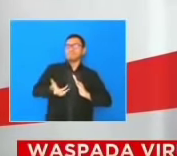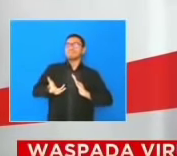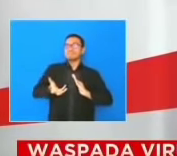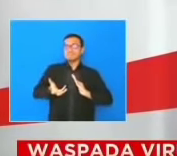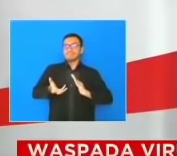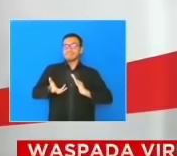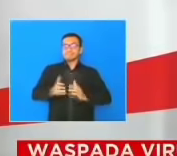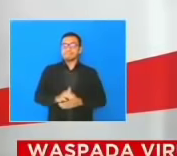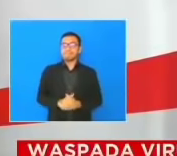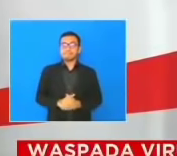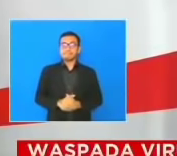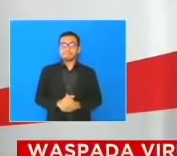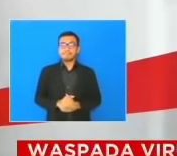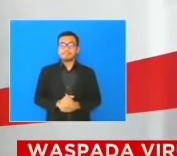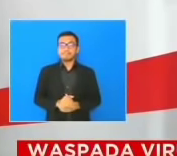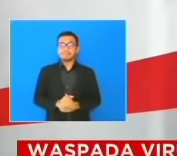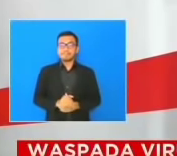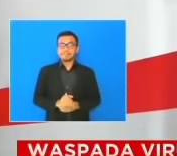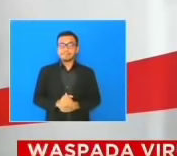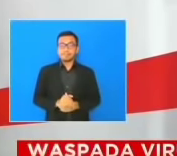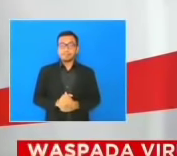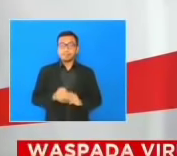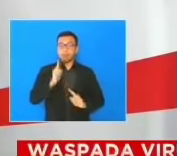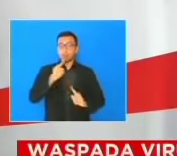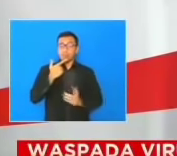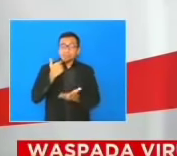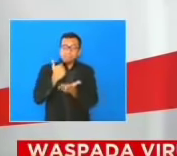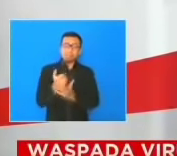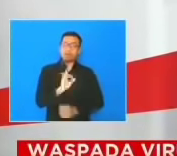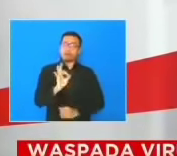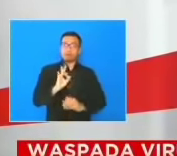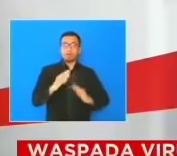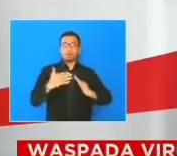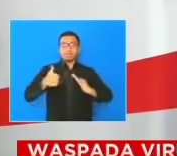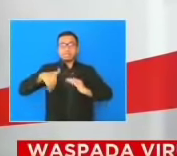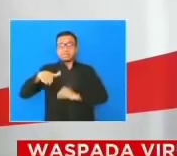Bila tidak sangat-sangat diperlukan, tetap di rumah.